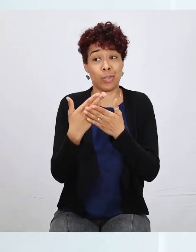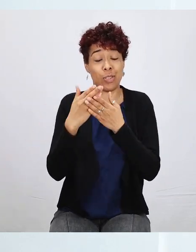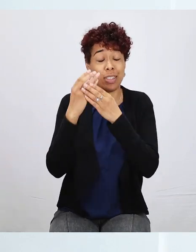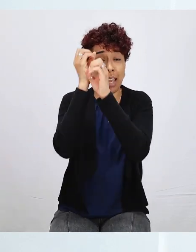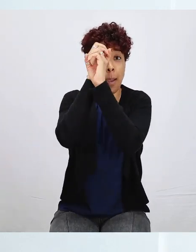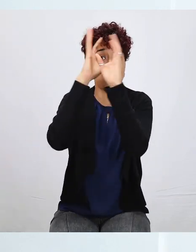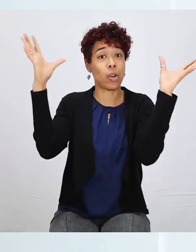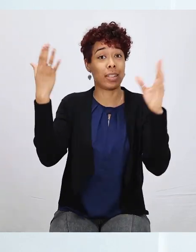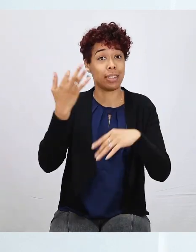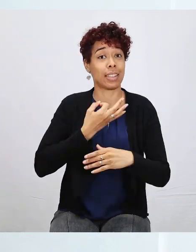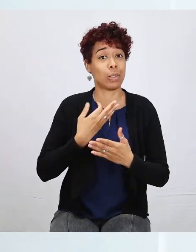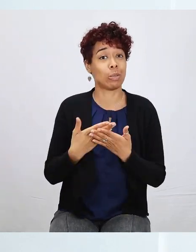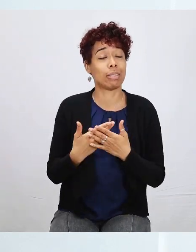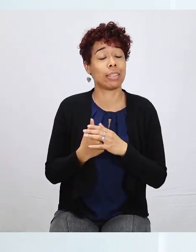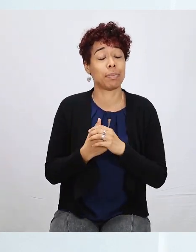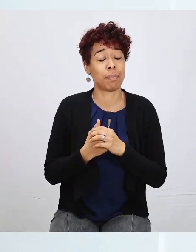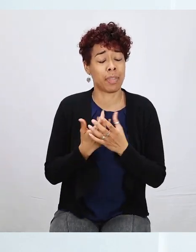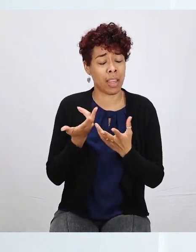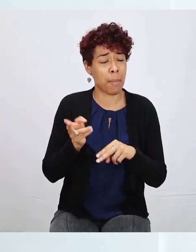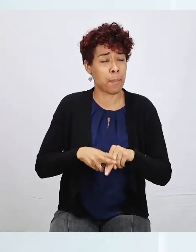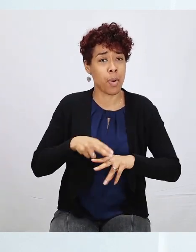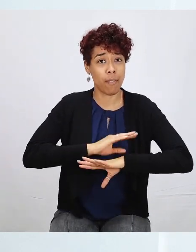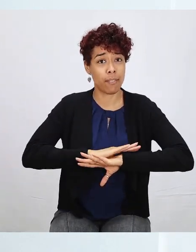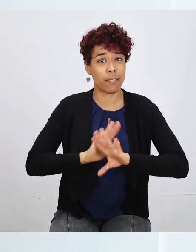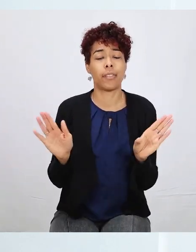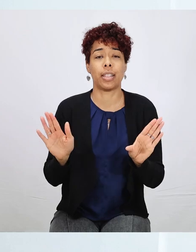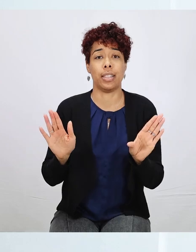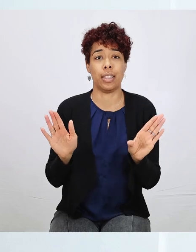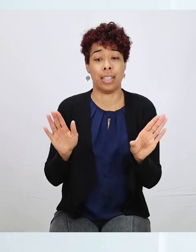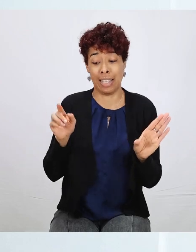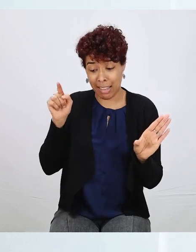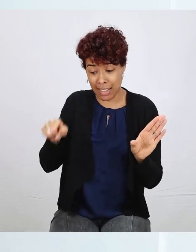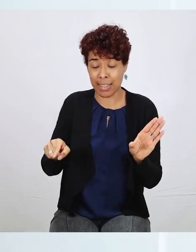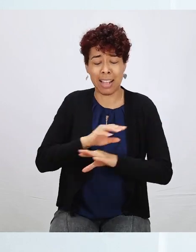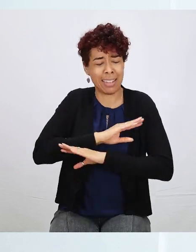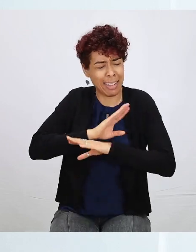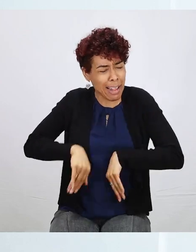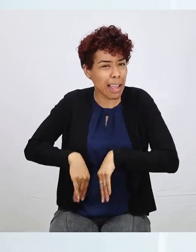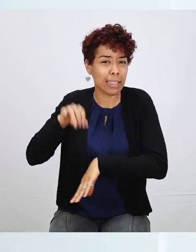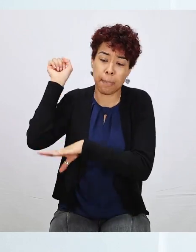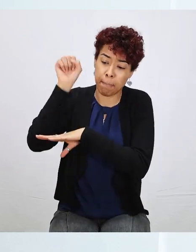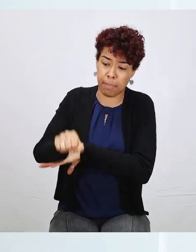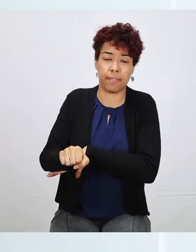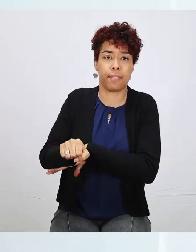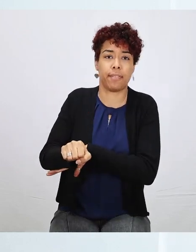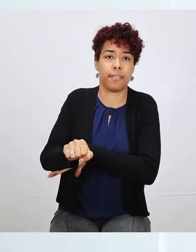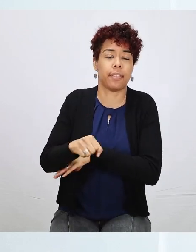mort ne sera plus. Ce dernier ennemi sera vaincu à ce moment-là.